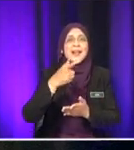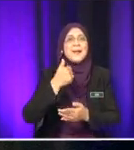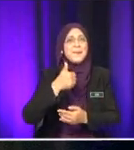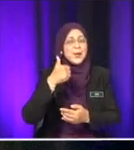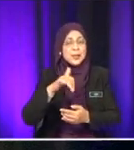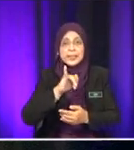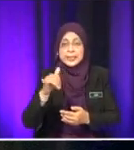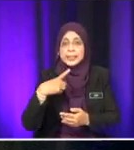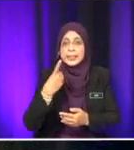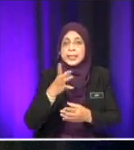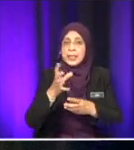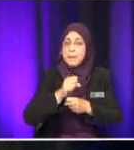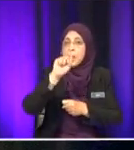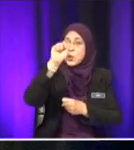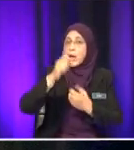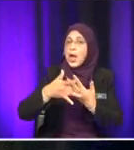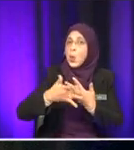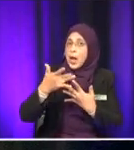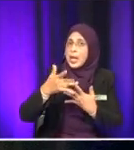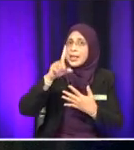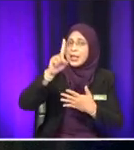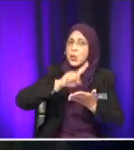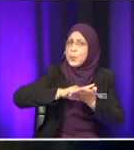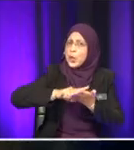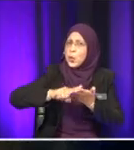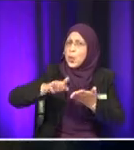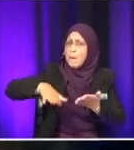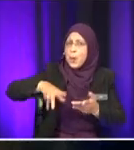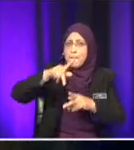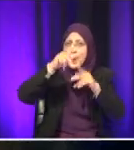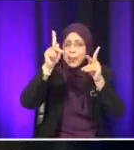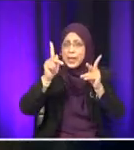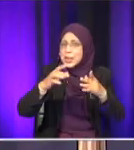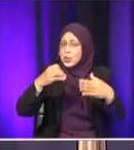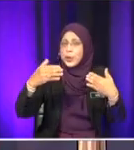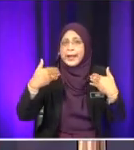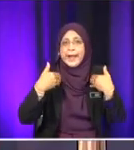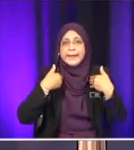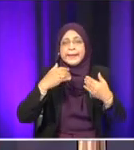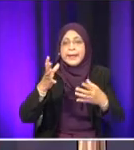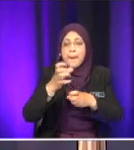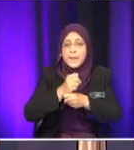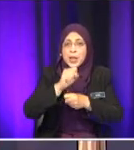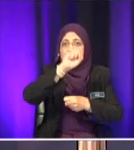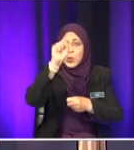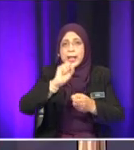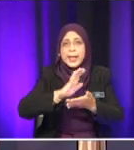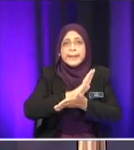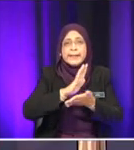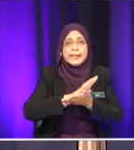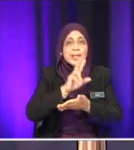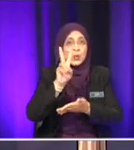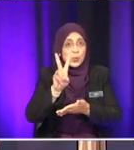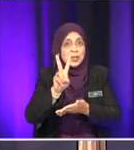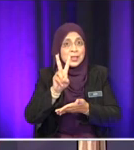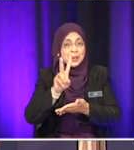Oke selanjutnya seminggu seminggu lebih awal daripada tarik yang kita eee duduk kpoprisaan